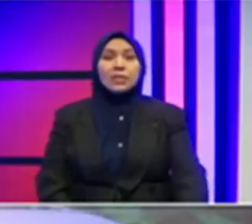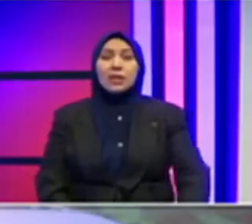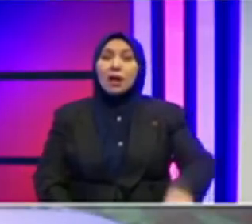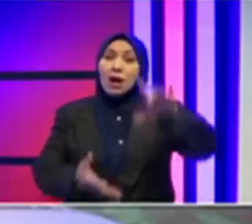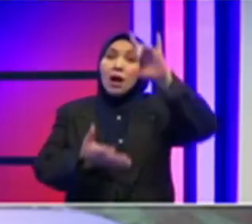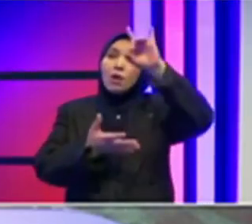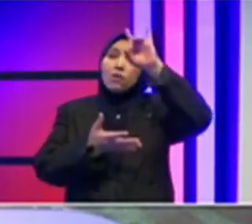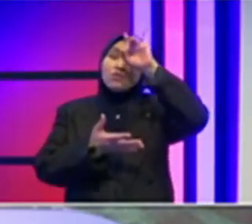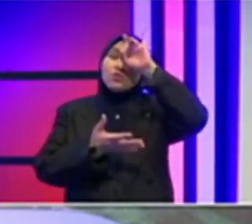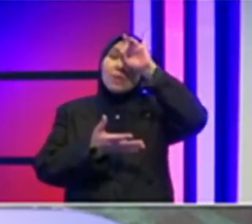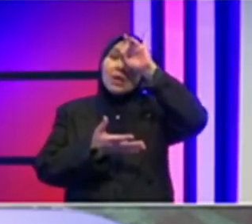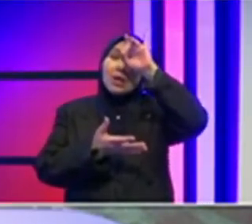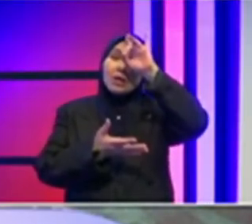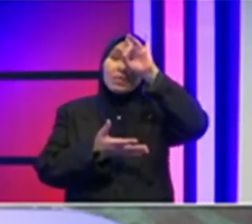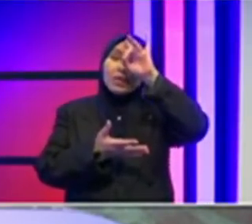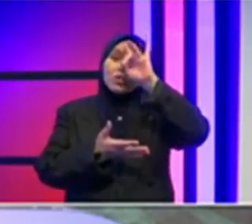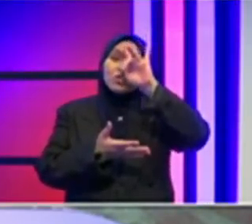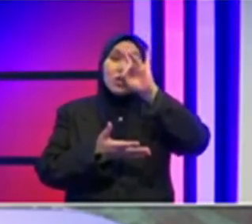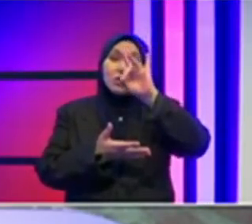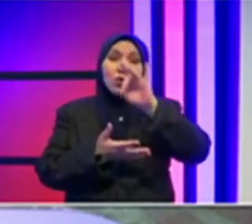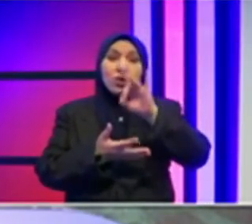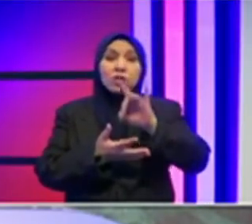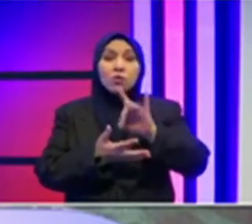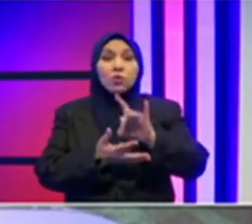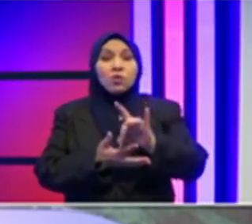أعوذ بالله من الشيطان